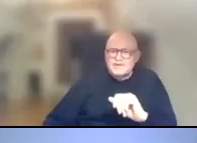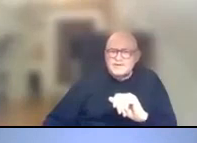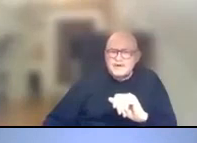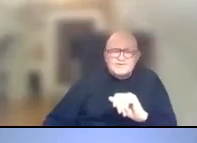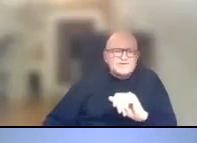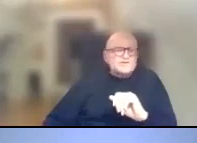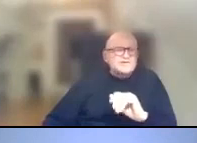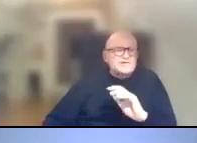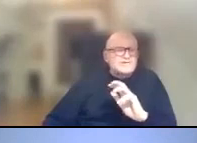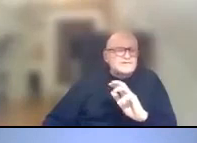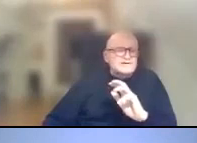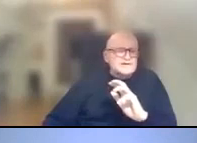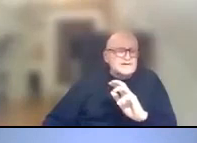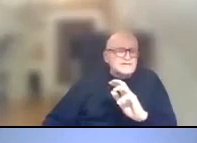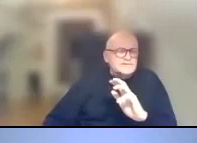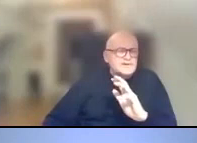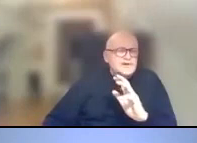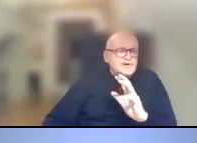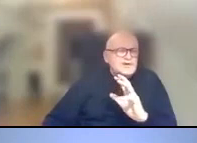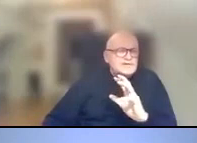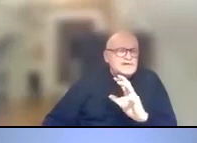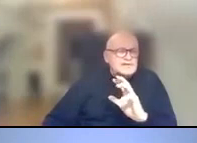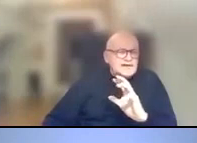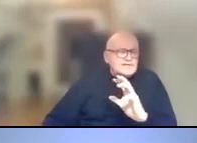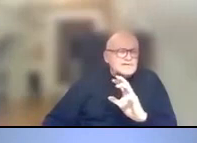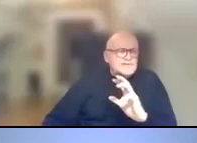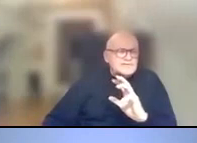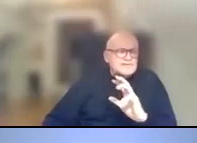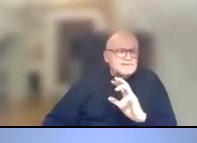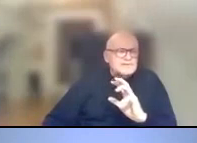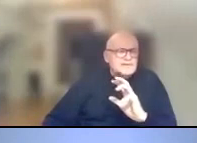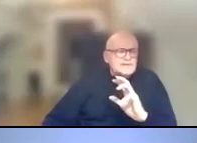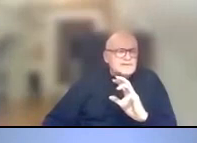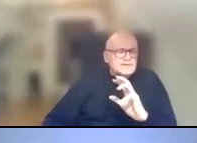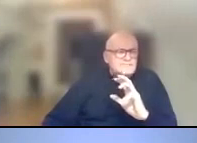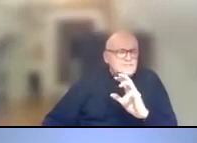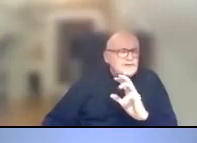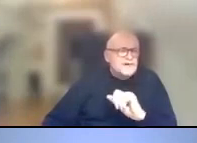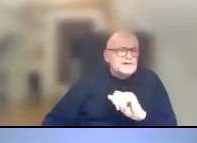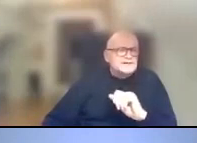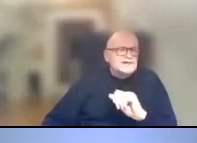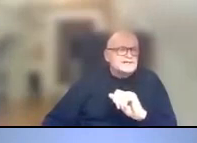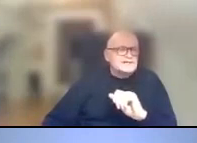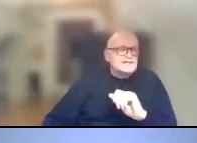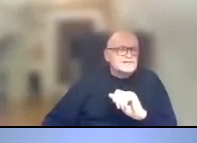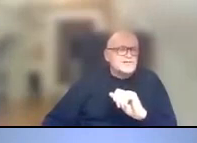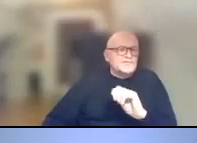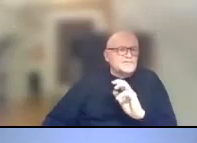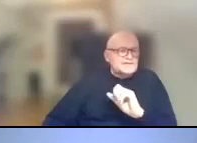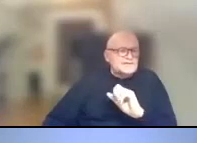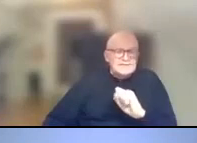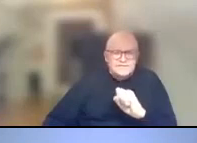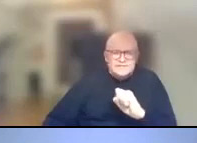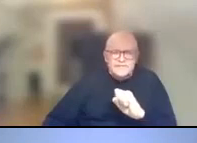Grenzverlust. Aus Sicht des Helfers erscheint das Leiden des Patienten schlimmer, als es tatsächlich ist und